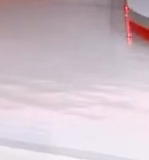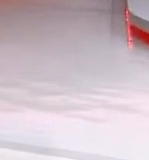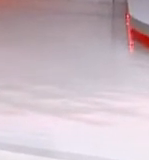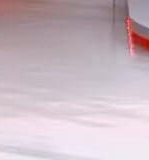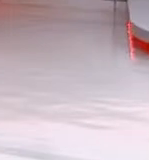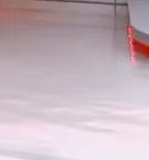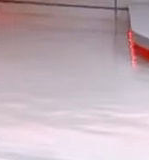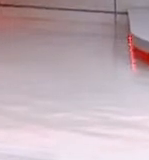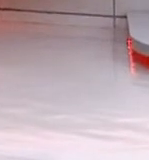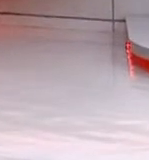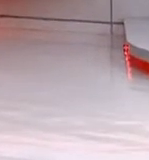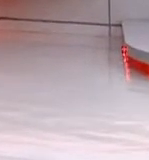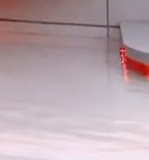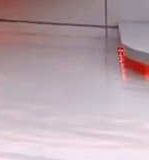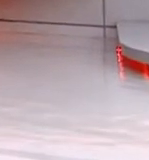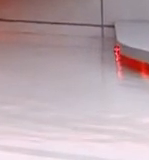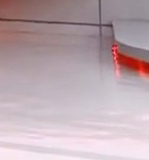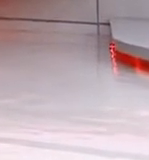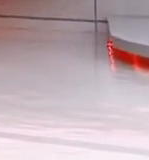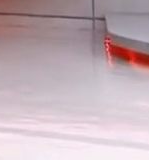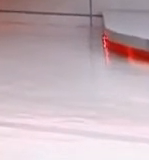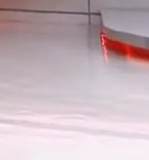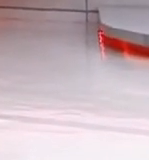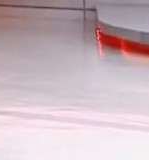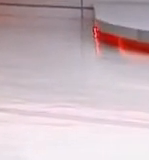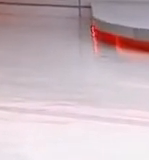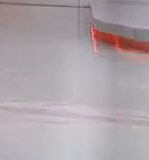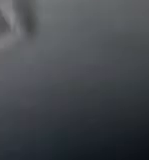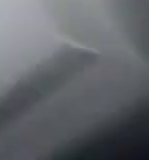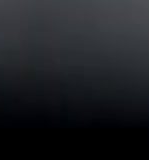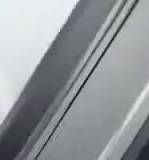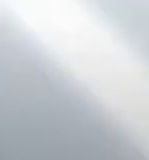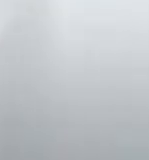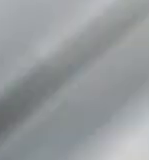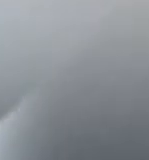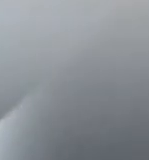Tuloy ang pagtutok dito sa 24 Oras Weekend.